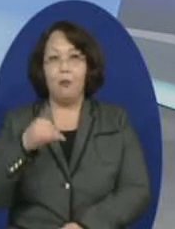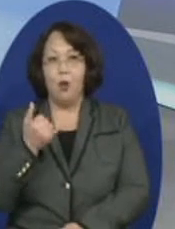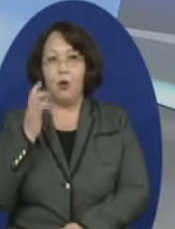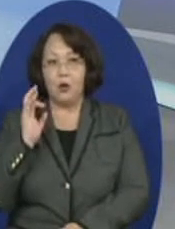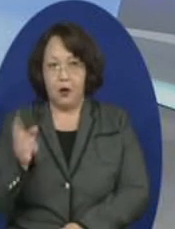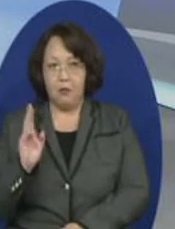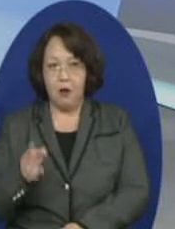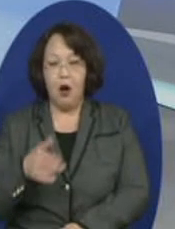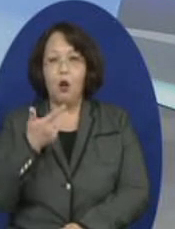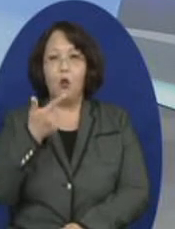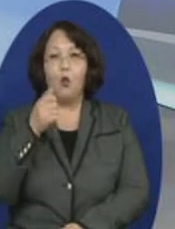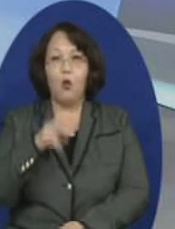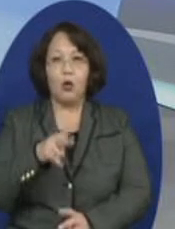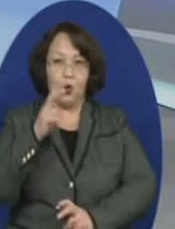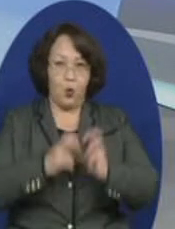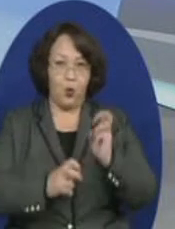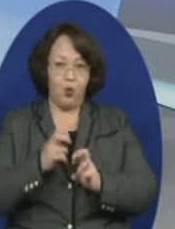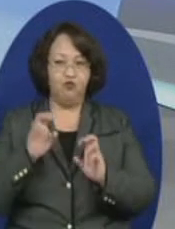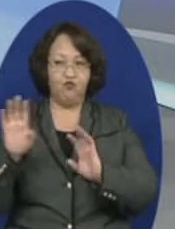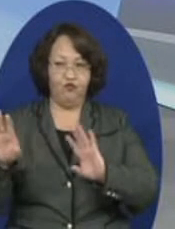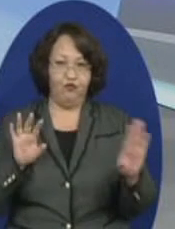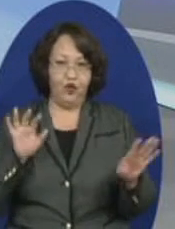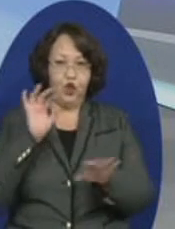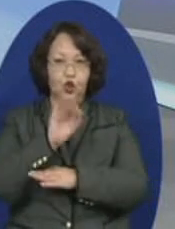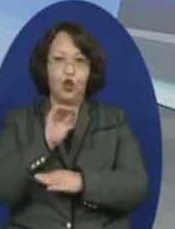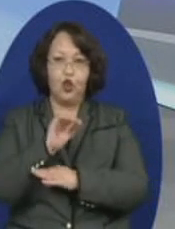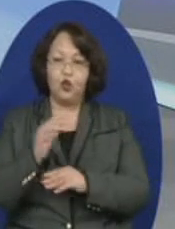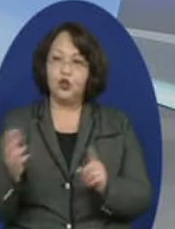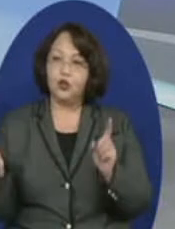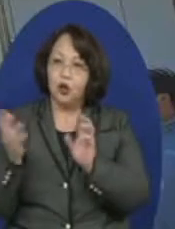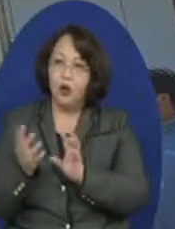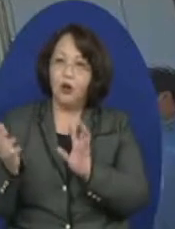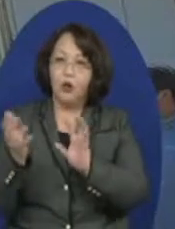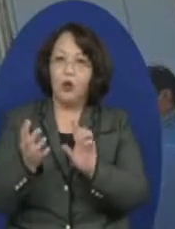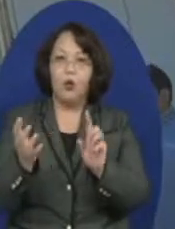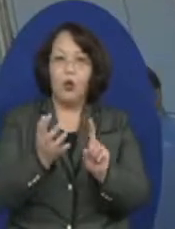компани болон гурилан бүтээгдэхүүн үйлдвэрлэгчдийн төлөөлөлтөд уулзлаа.